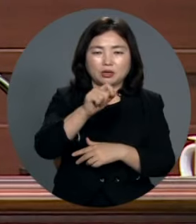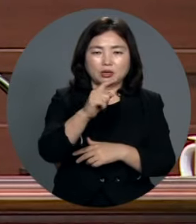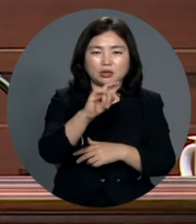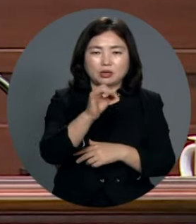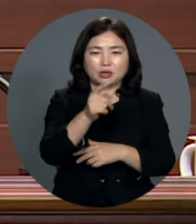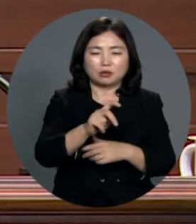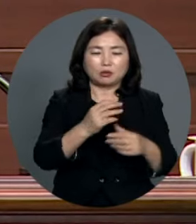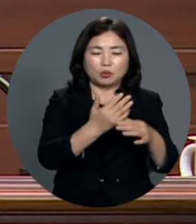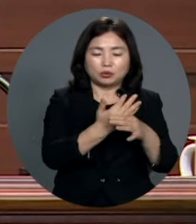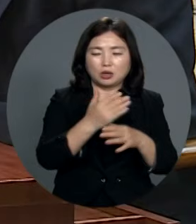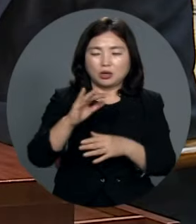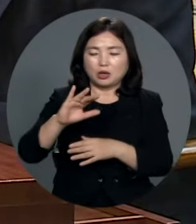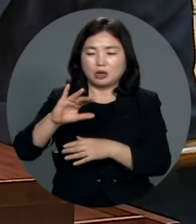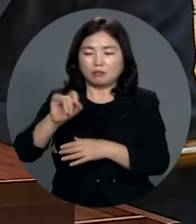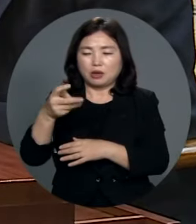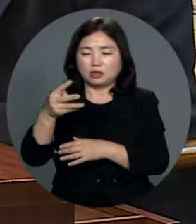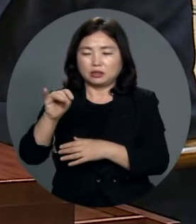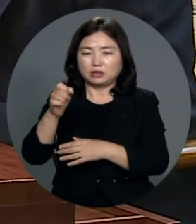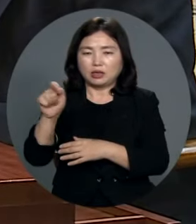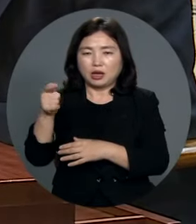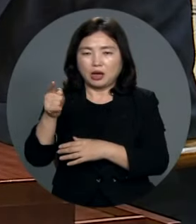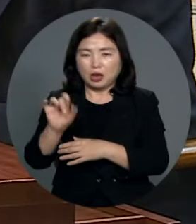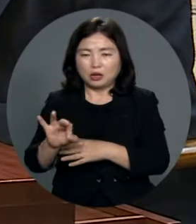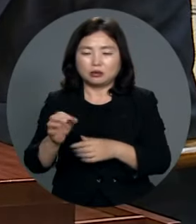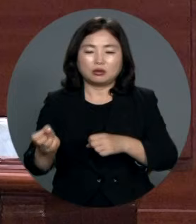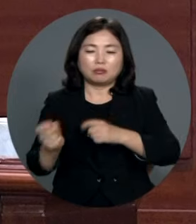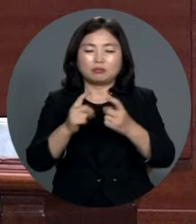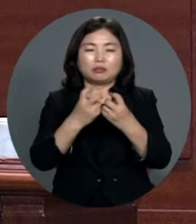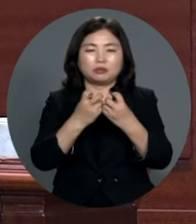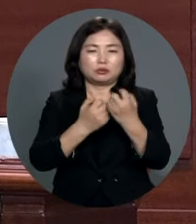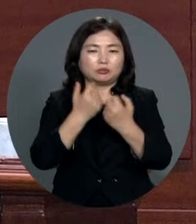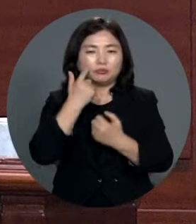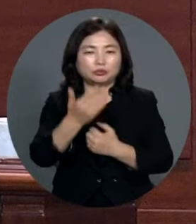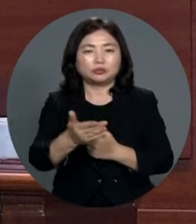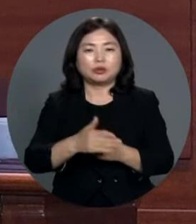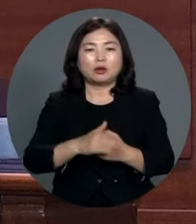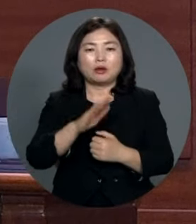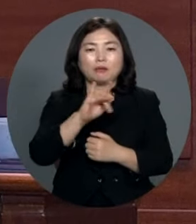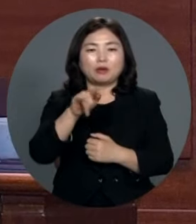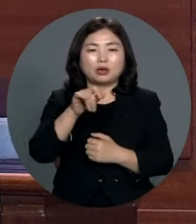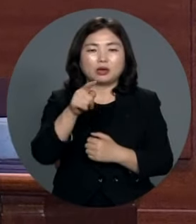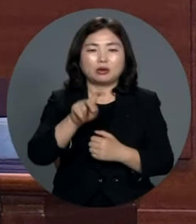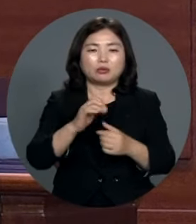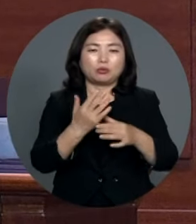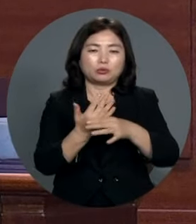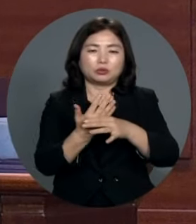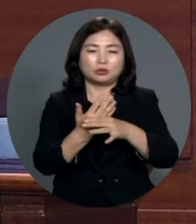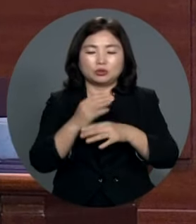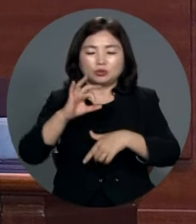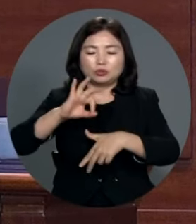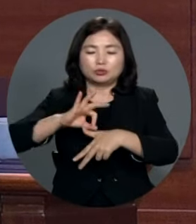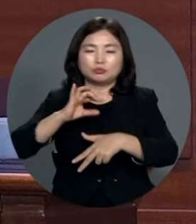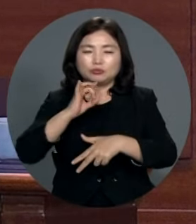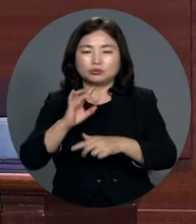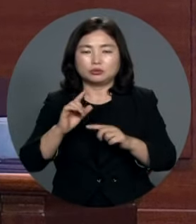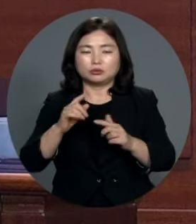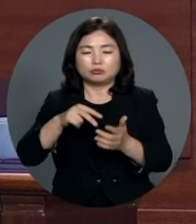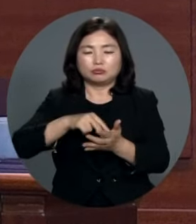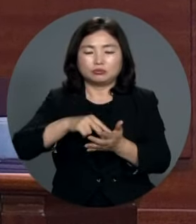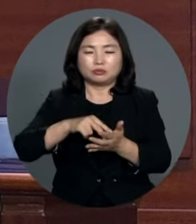후포 마리나항 활성화에 대한 대책을 물었습니다 백암 원천의 문제는 울진 군만의 문제가